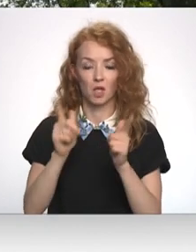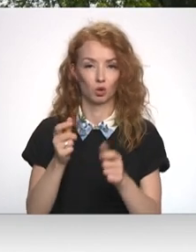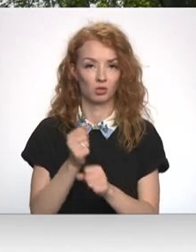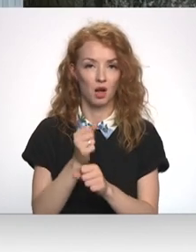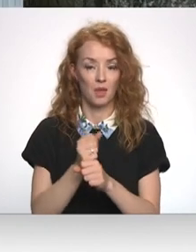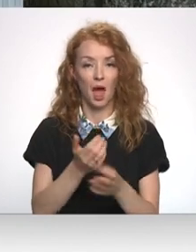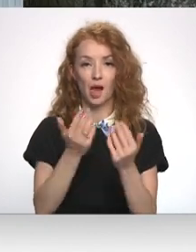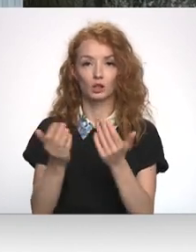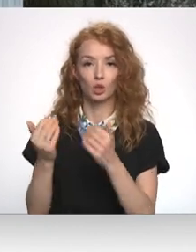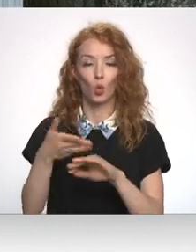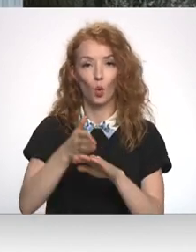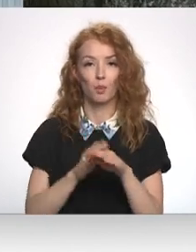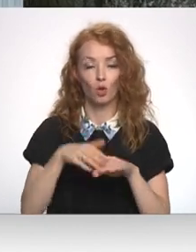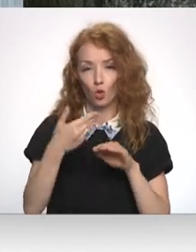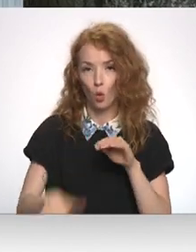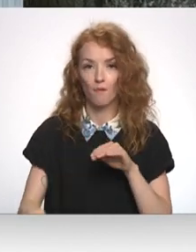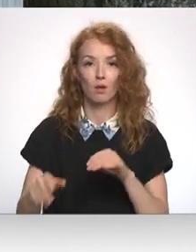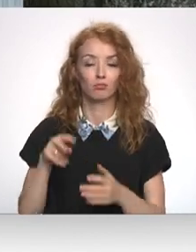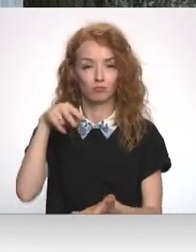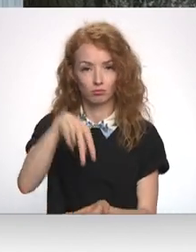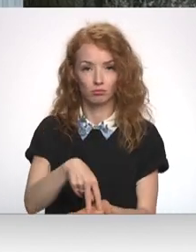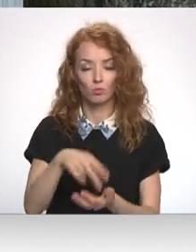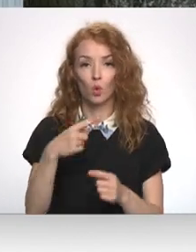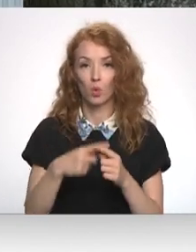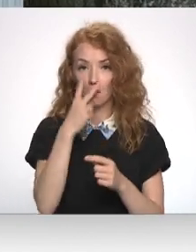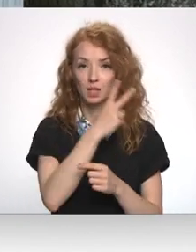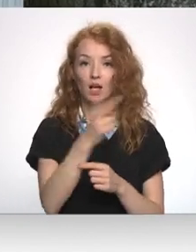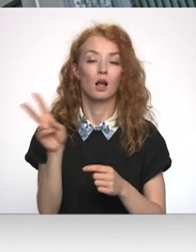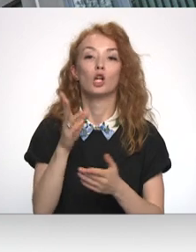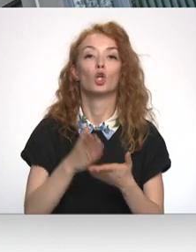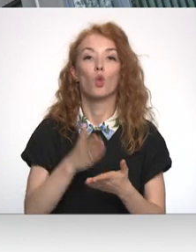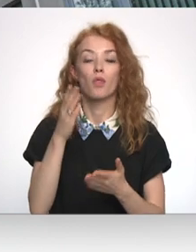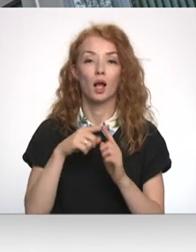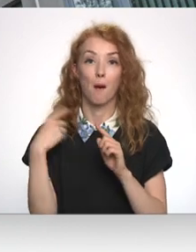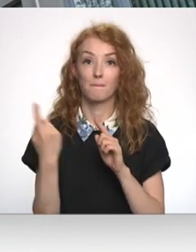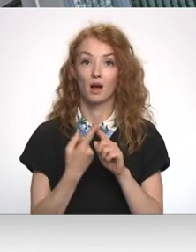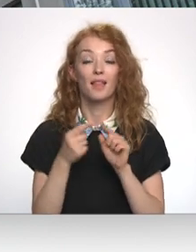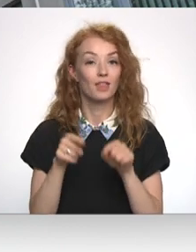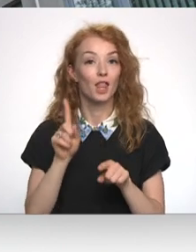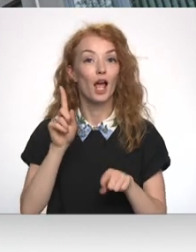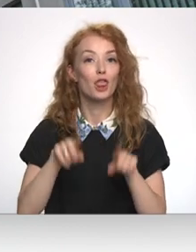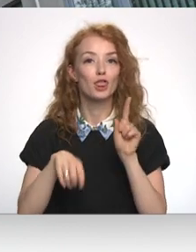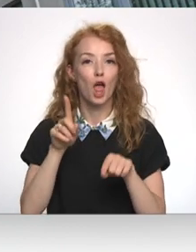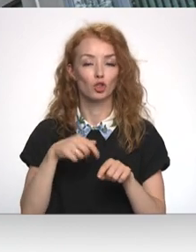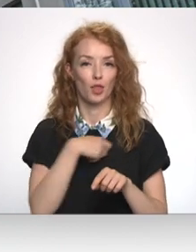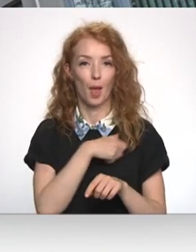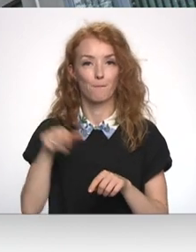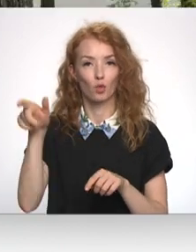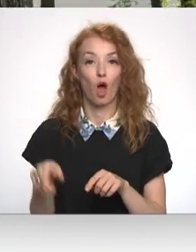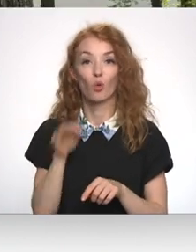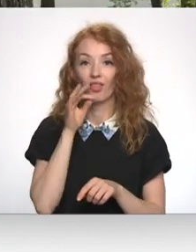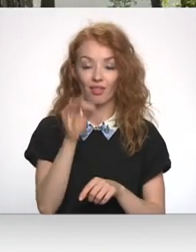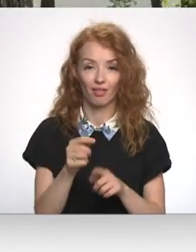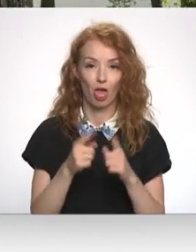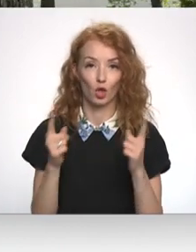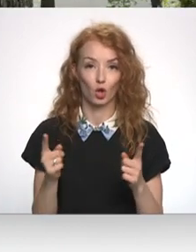aicinu jūs no vēl kurpes nostāties uz zemes un kādreiz paskatīties, kas notiek apkārt. Šie ir tikai daži no vairāku deputātu izteicieniem